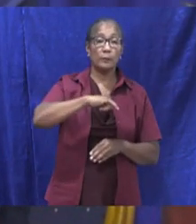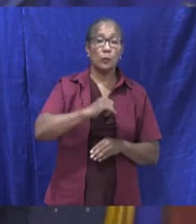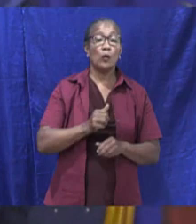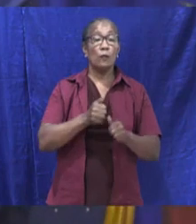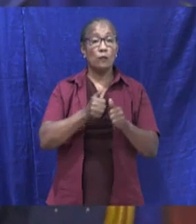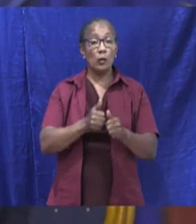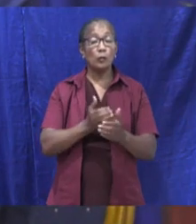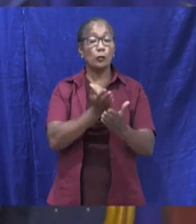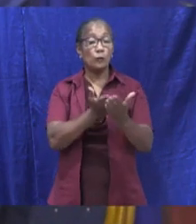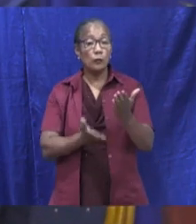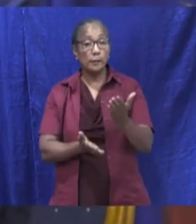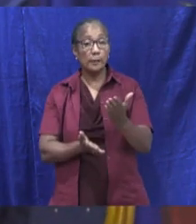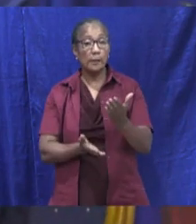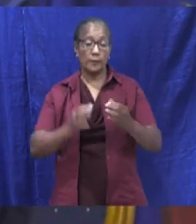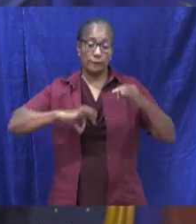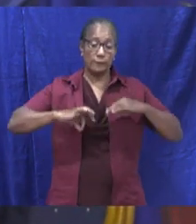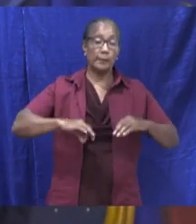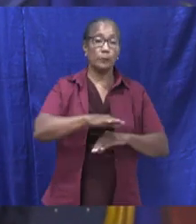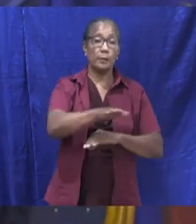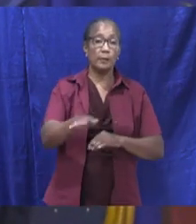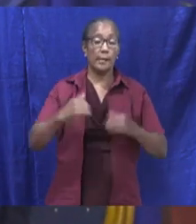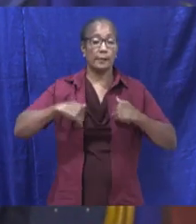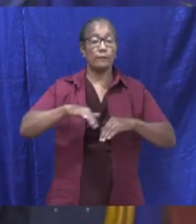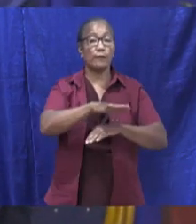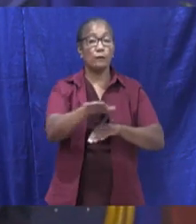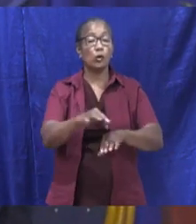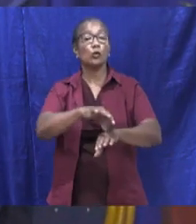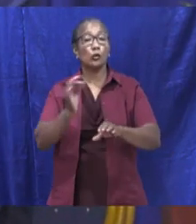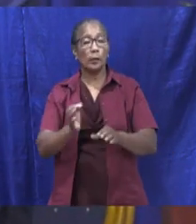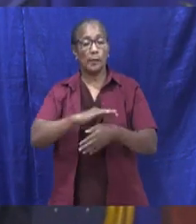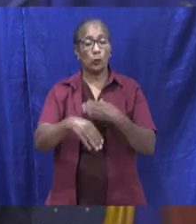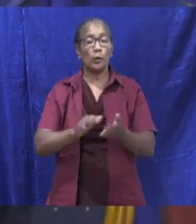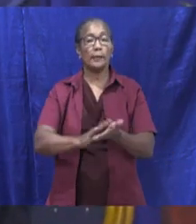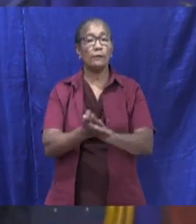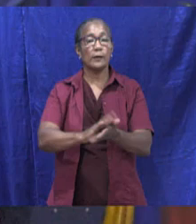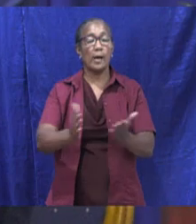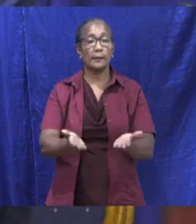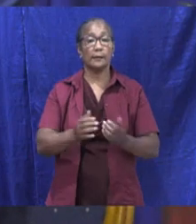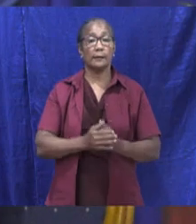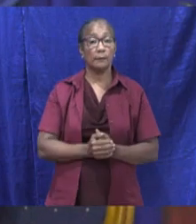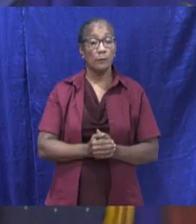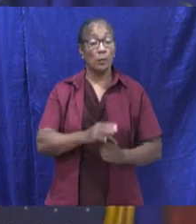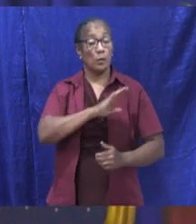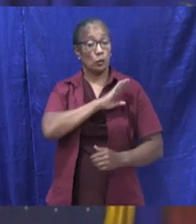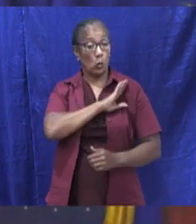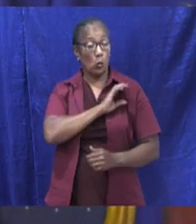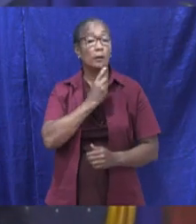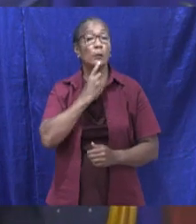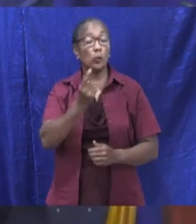de voorschriften van het ministerie van Volksgezondheid worden afgehandeld. Het ligt ook in de